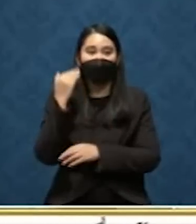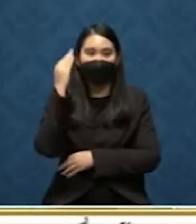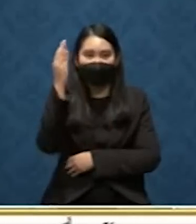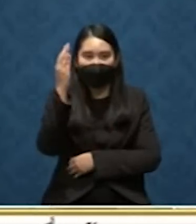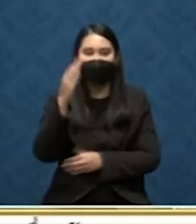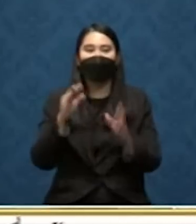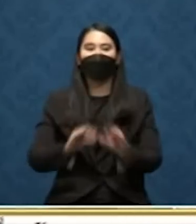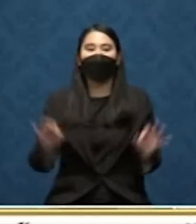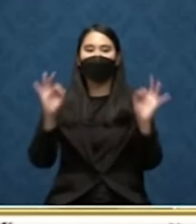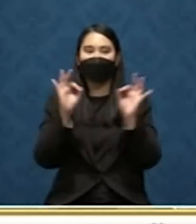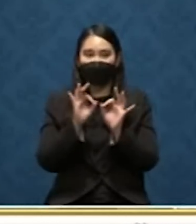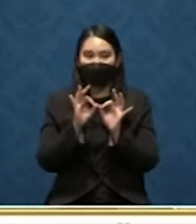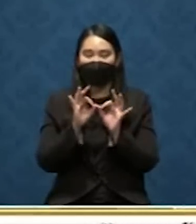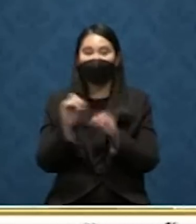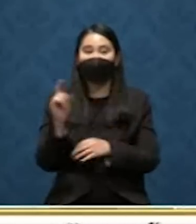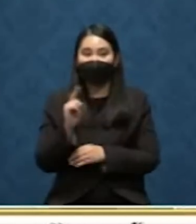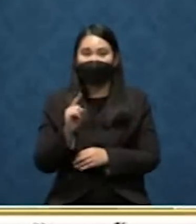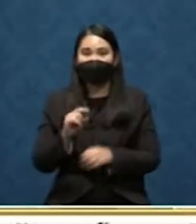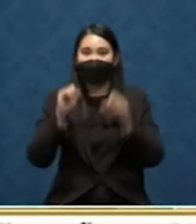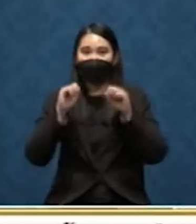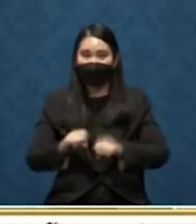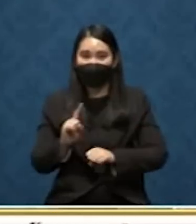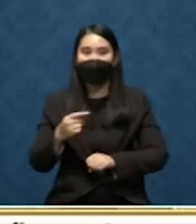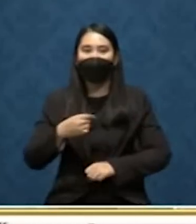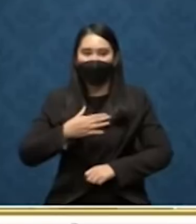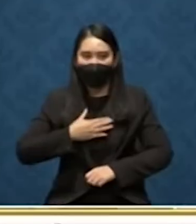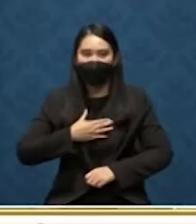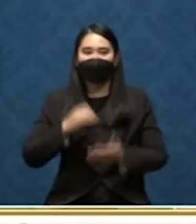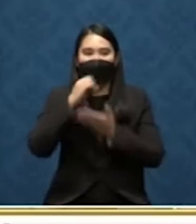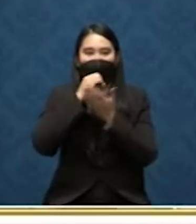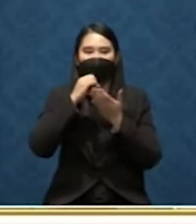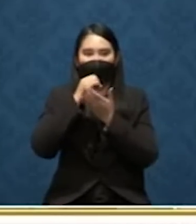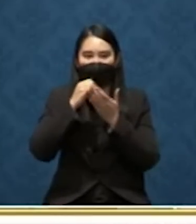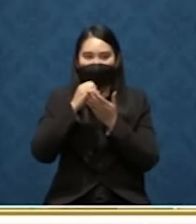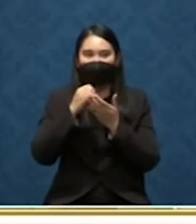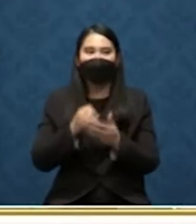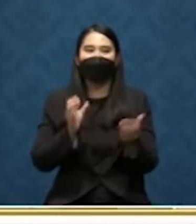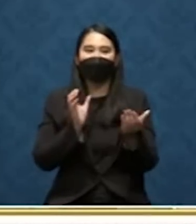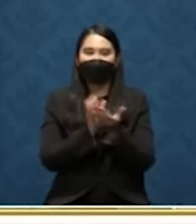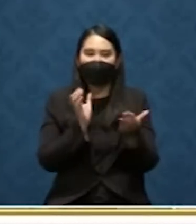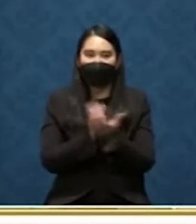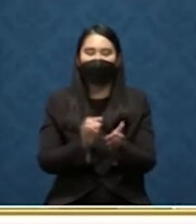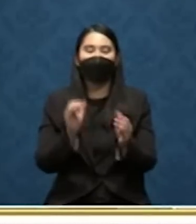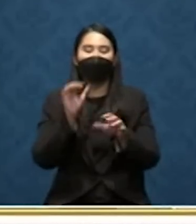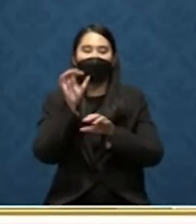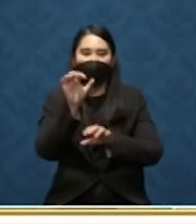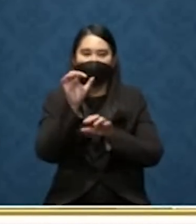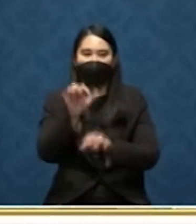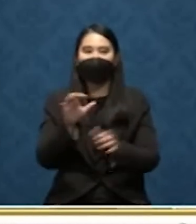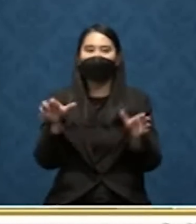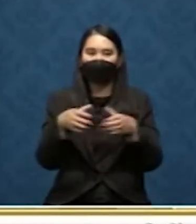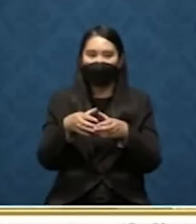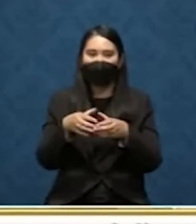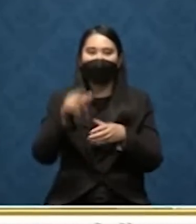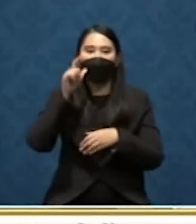Shiny สำคัญ ที่จะตัดสินวาเราจะยังอยู่กับยาเศษต อยู่กับพระนั่นออนไน์อยู่กับแก้ง call center